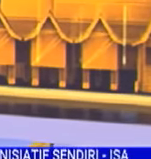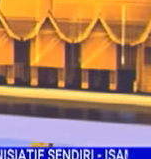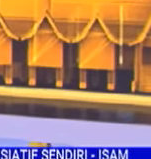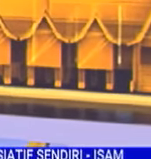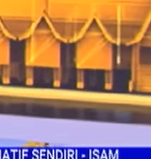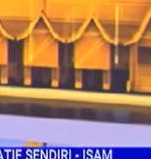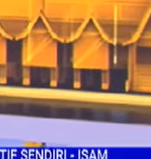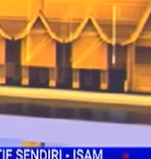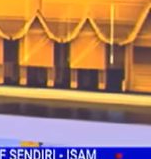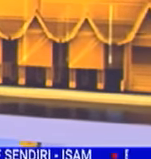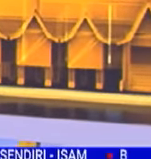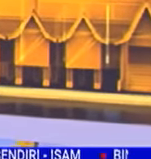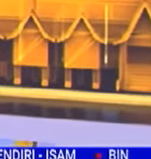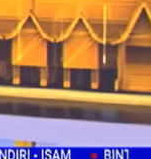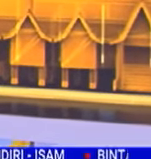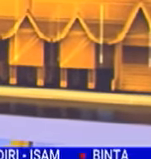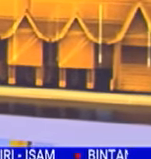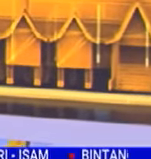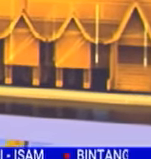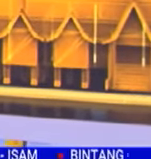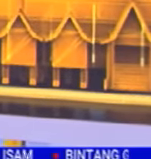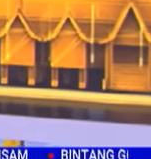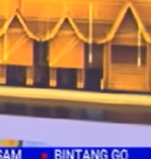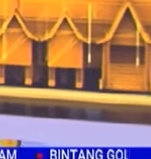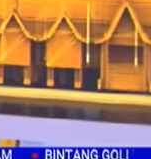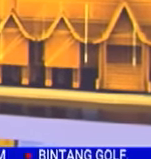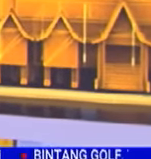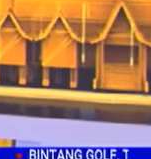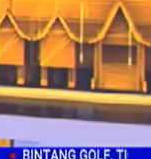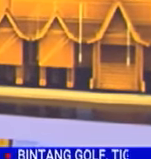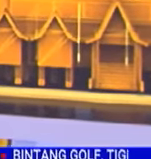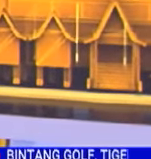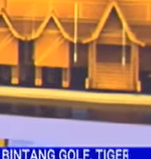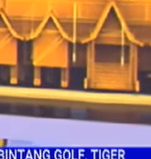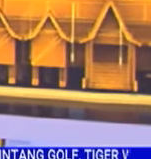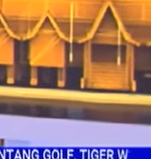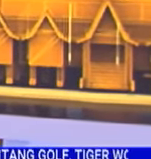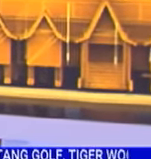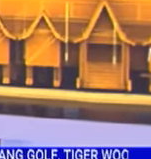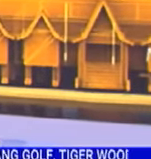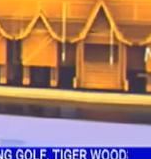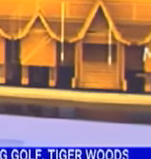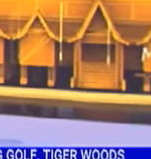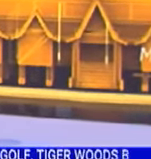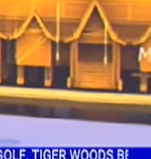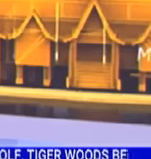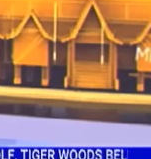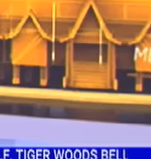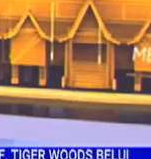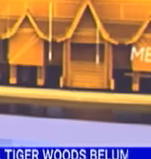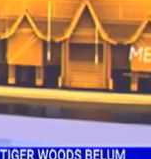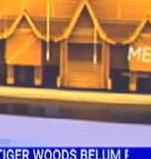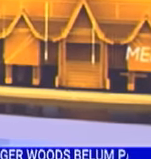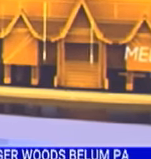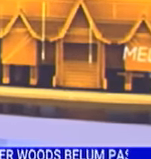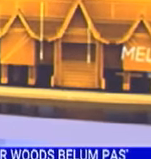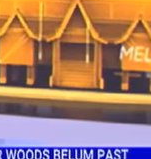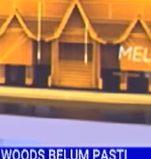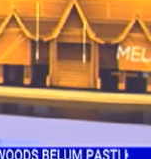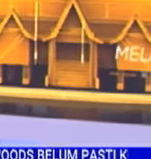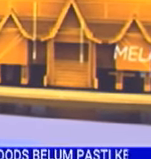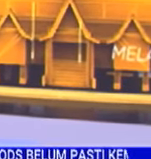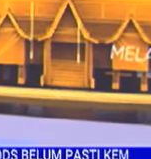setempat baik sebelum ke perkembangan lain berita wilayah kita ke jabatan meteorologi bagi mendapatkan laporan cuaca